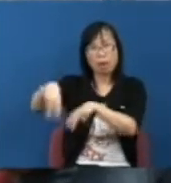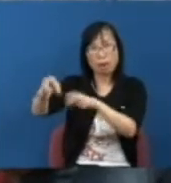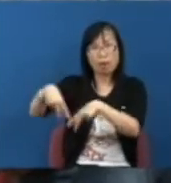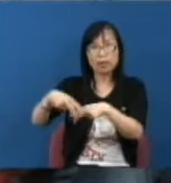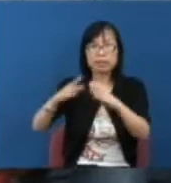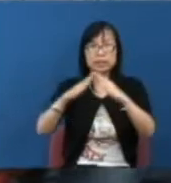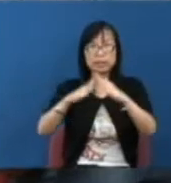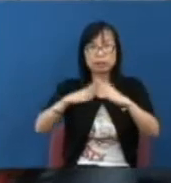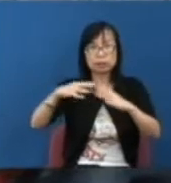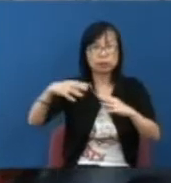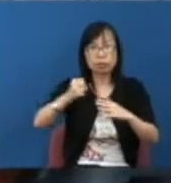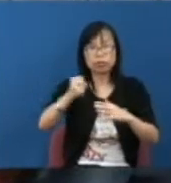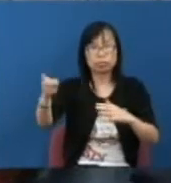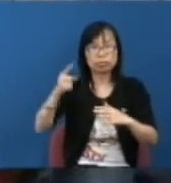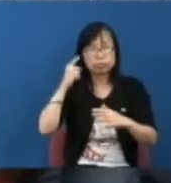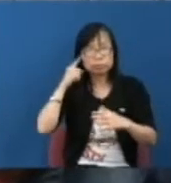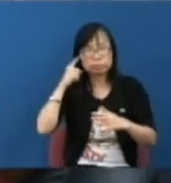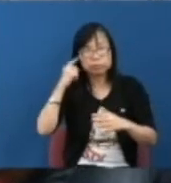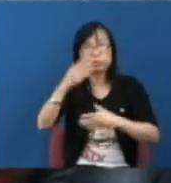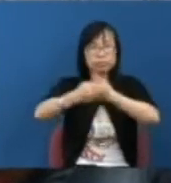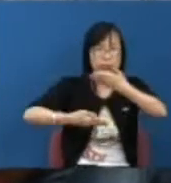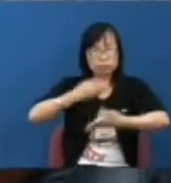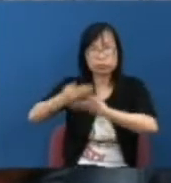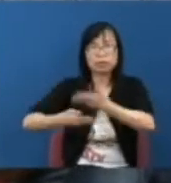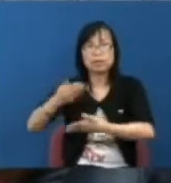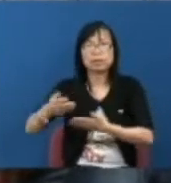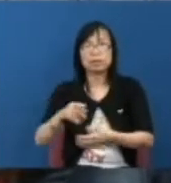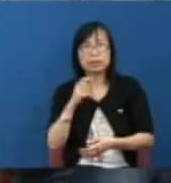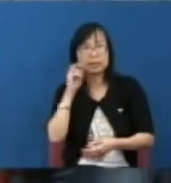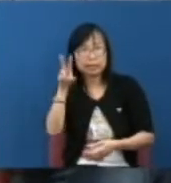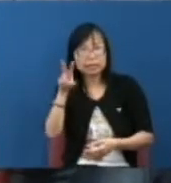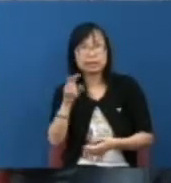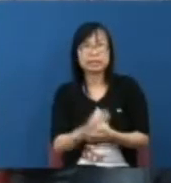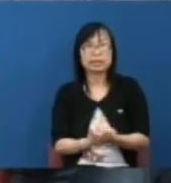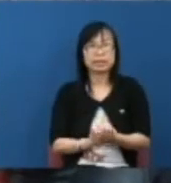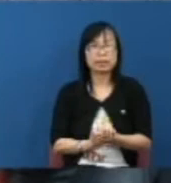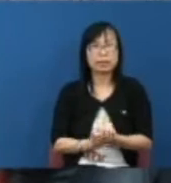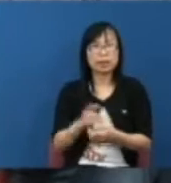其實都好想同佢哋交流多少少，因為見到佢哋都好捍衞緊我